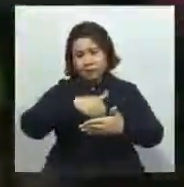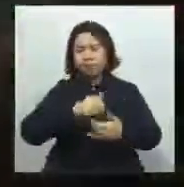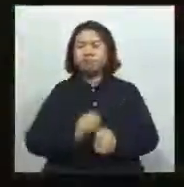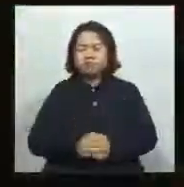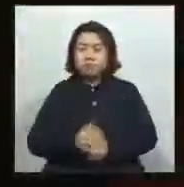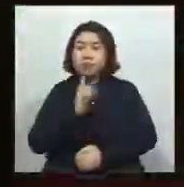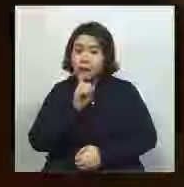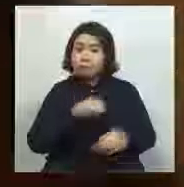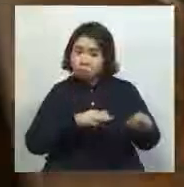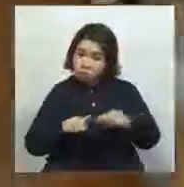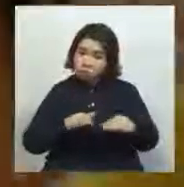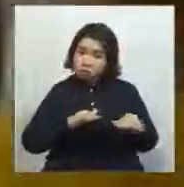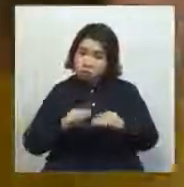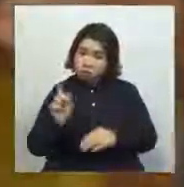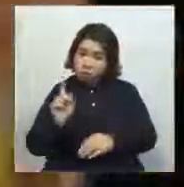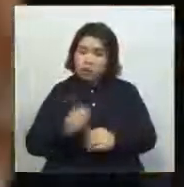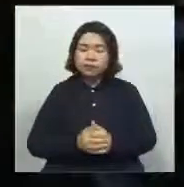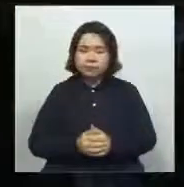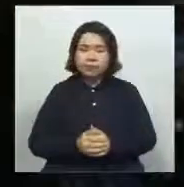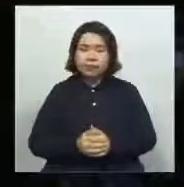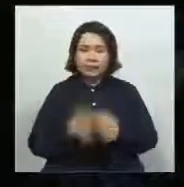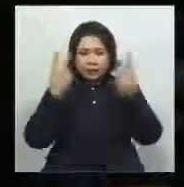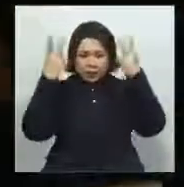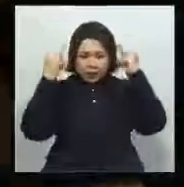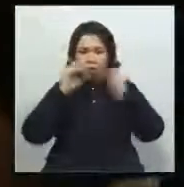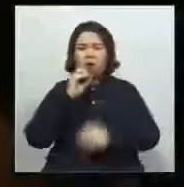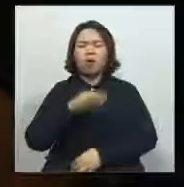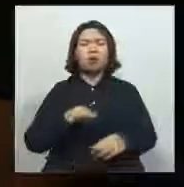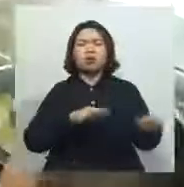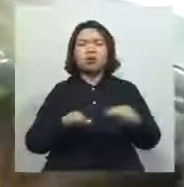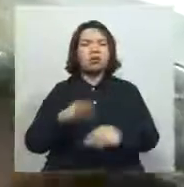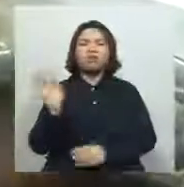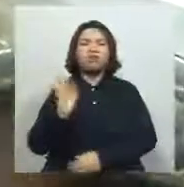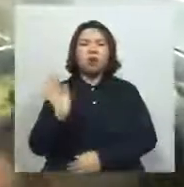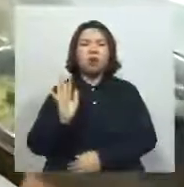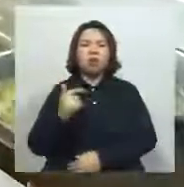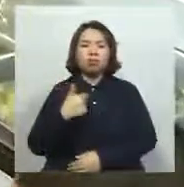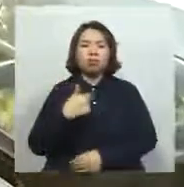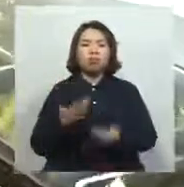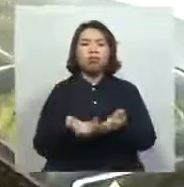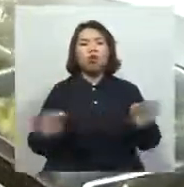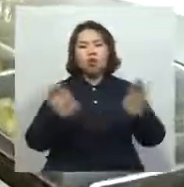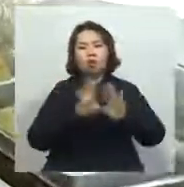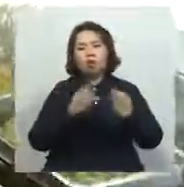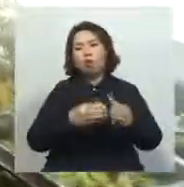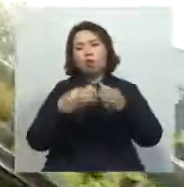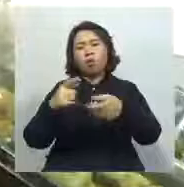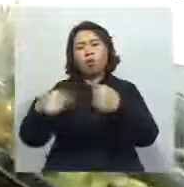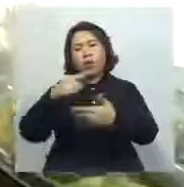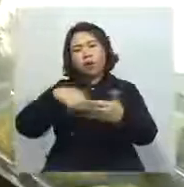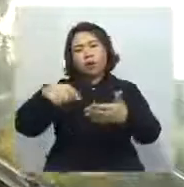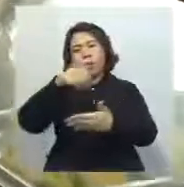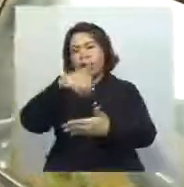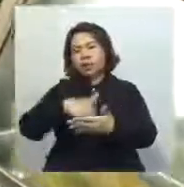าพร้อมไหมเตรียมความพร้อมมากน้อยขนาดไหนท่านนายกรัฐมนตรีบอกว่าไม่ต้องเตรียมพร้อมก็แค่พาครอบครัวไปเลือกตั้งแล้วไม่ต้